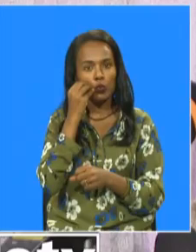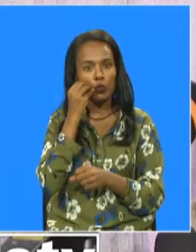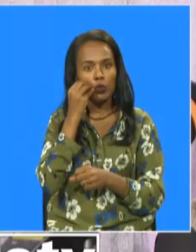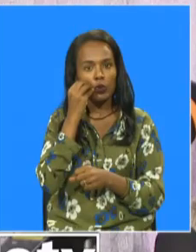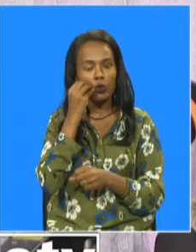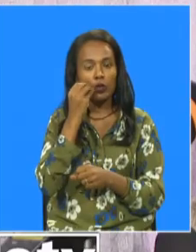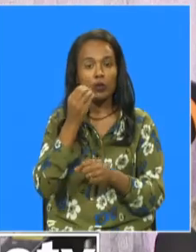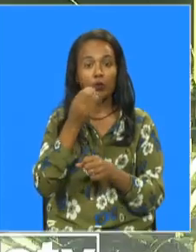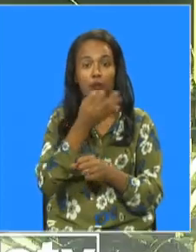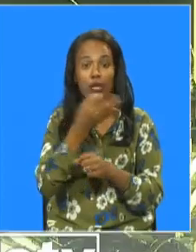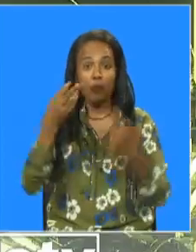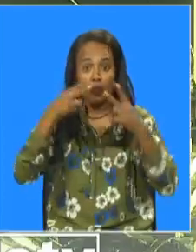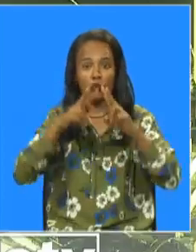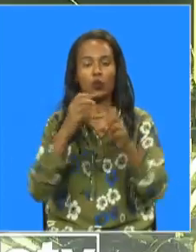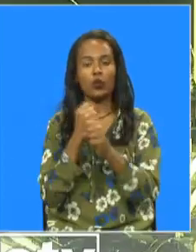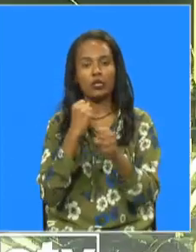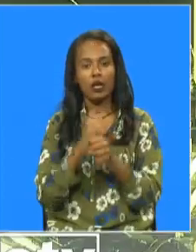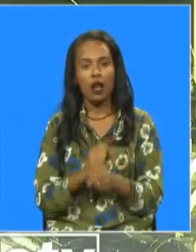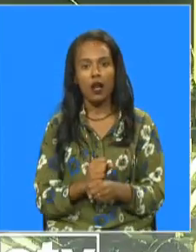አንደርላይን ያደርጋል።